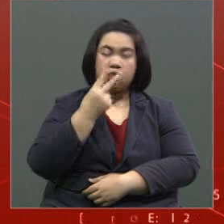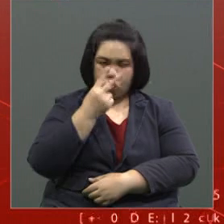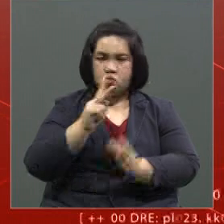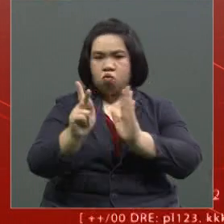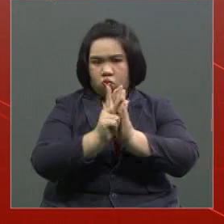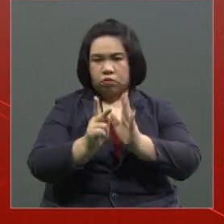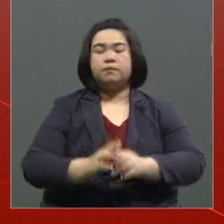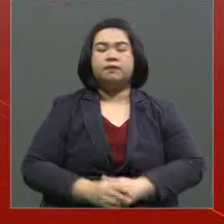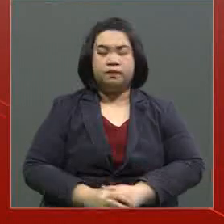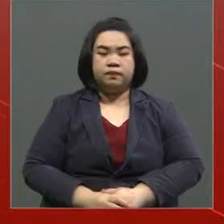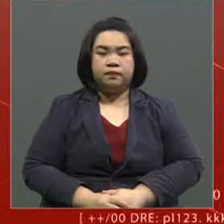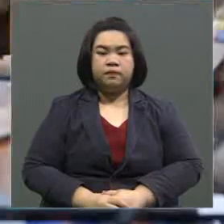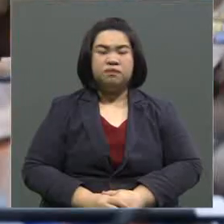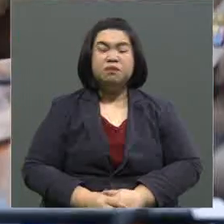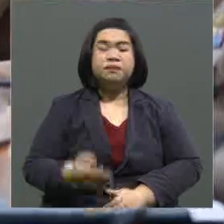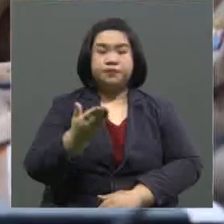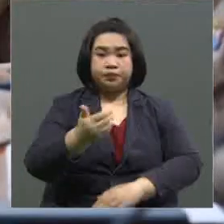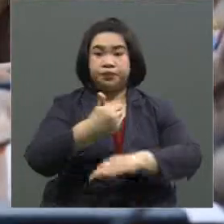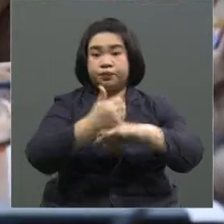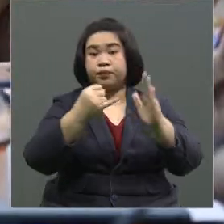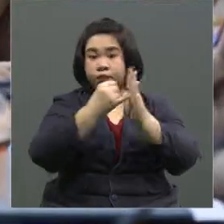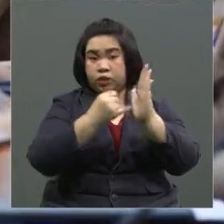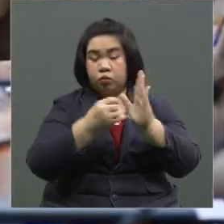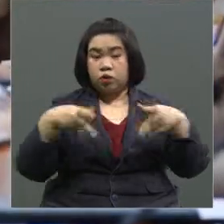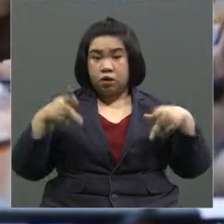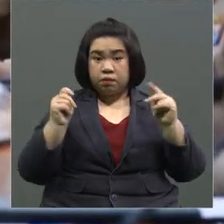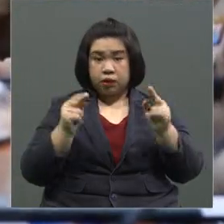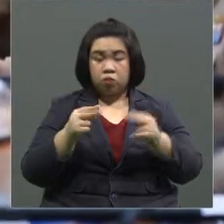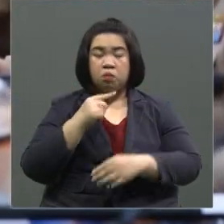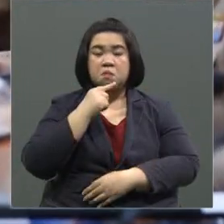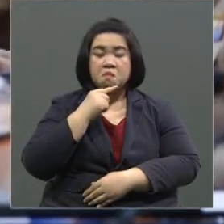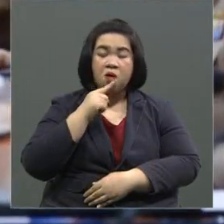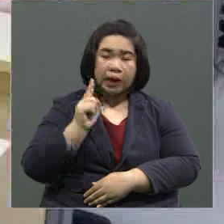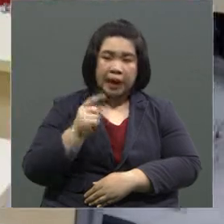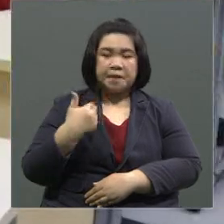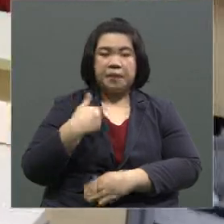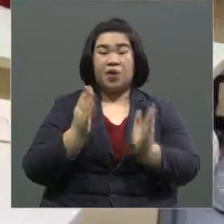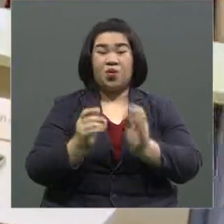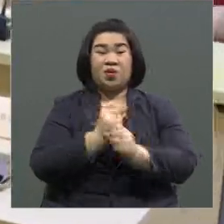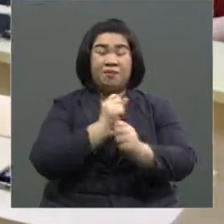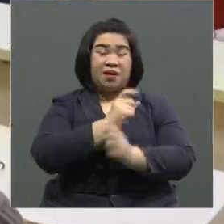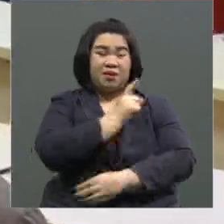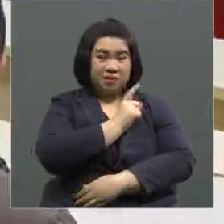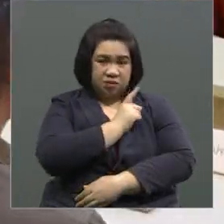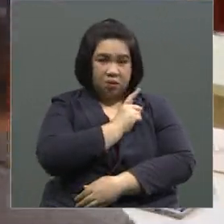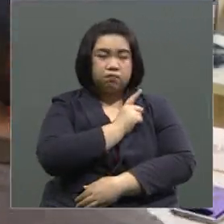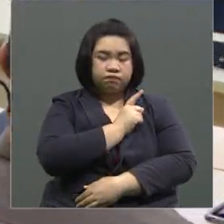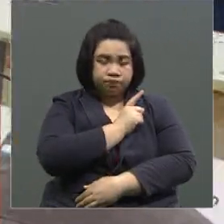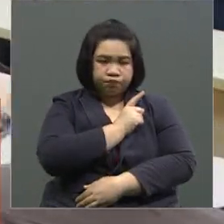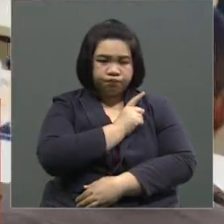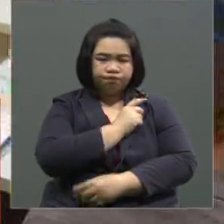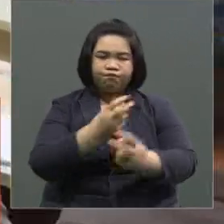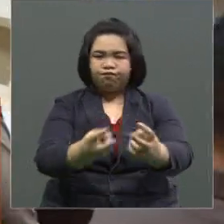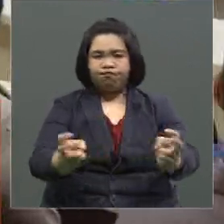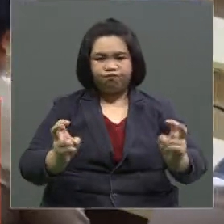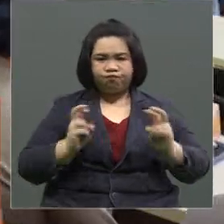ะโดยนายภัสกรบุญยลักษณ์ค่ะผู้ว่าราชการจังหวัดปทุมธานีพร้อมด้วยส่วนราชการที่เกี่ยวข้องนะคะเขามีการประชุมชี้แจ